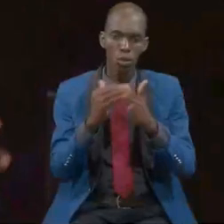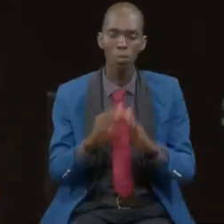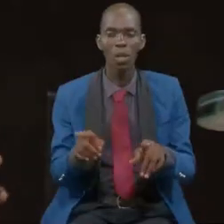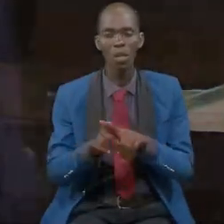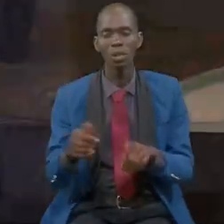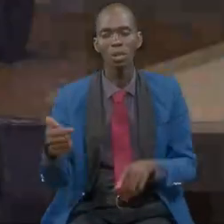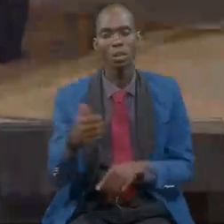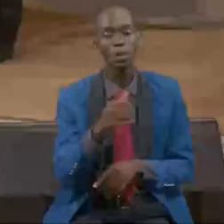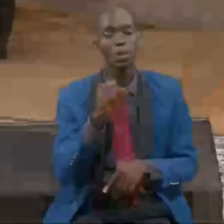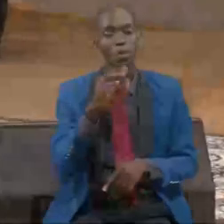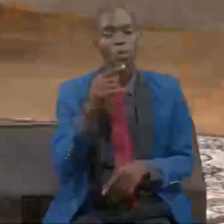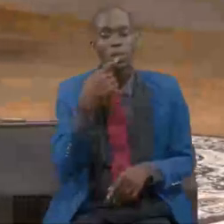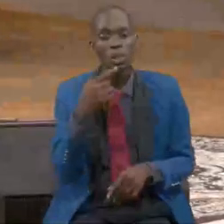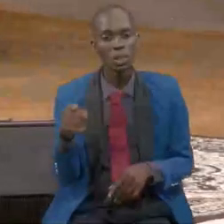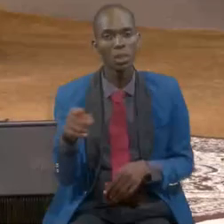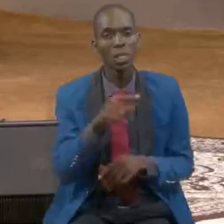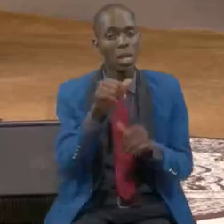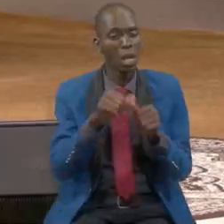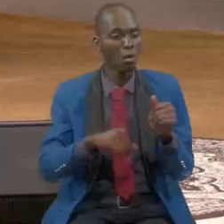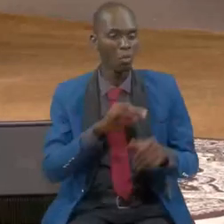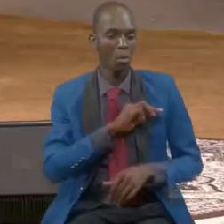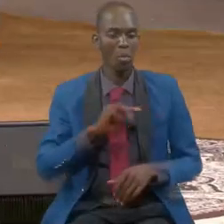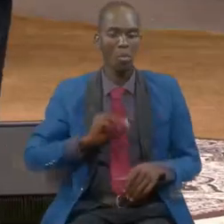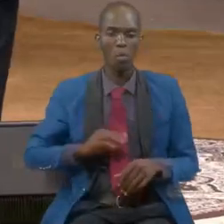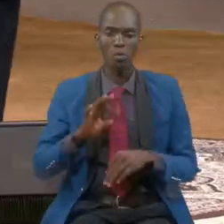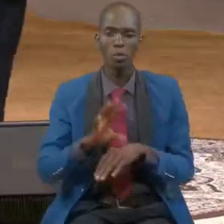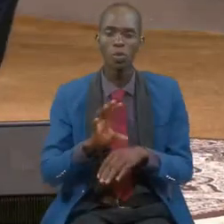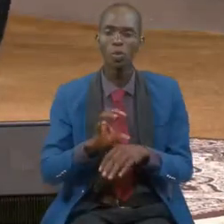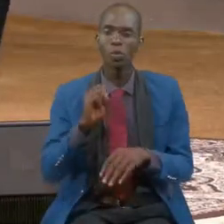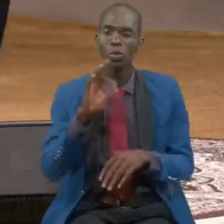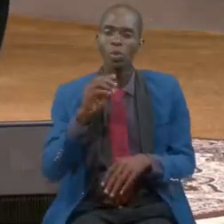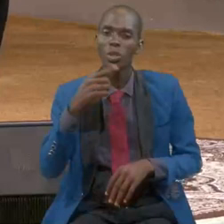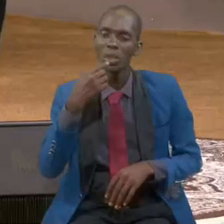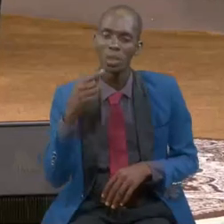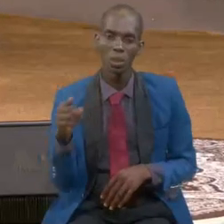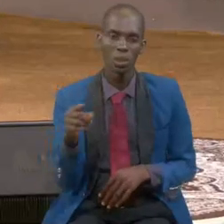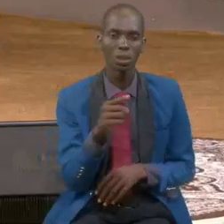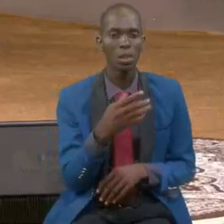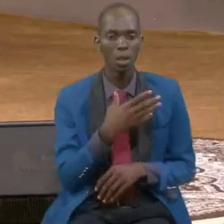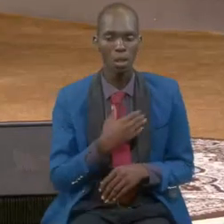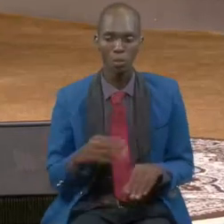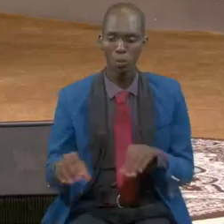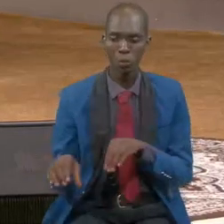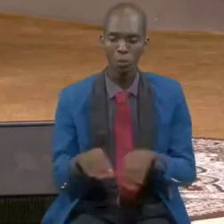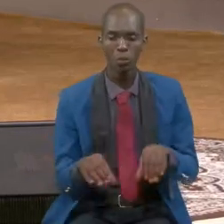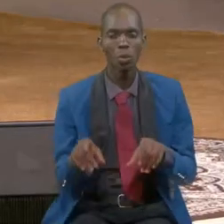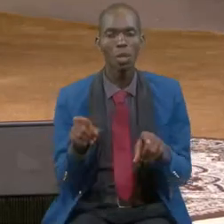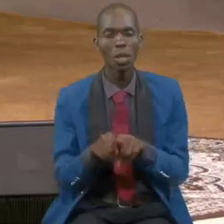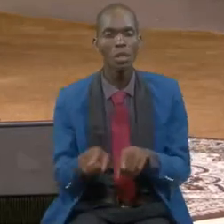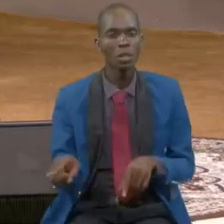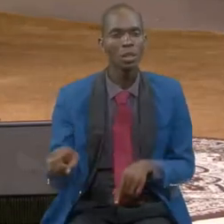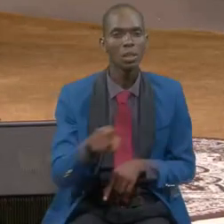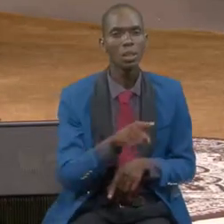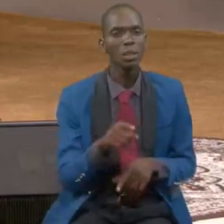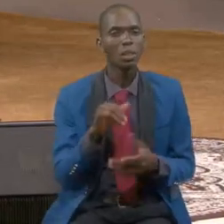de tout votre cœur. Alors, parlez et agissez, chaque membre de l'Église, parlez et agissez